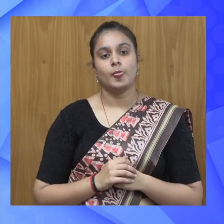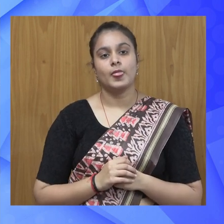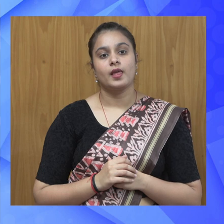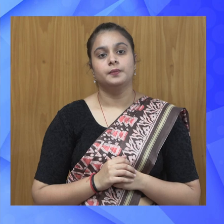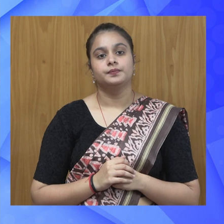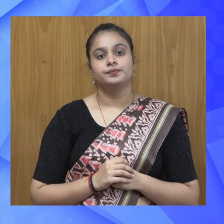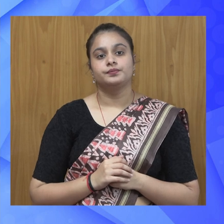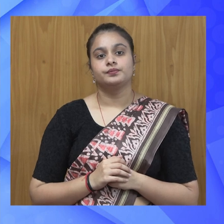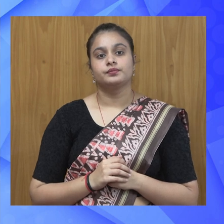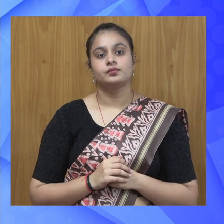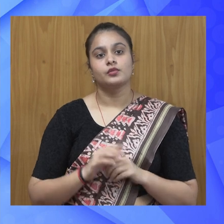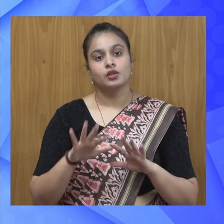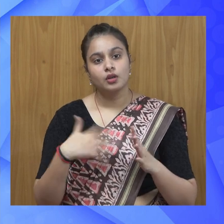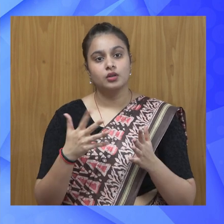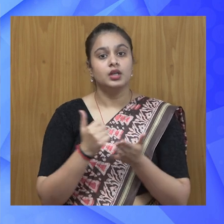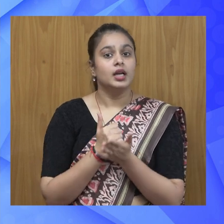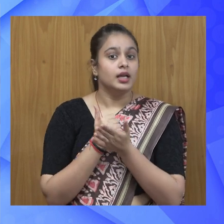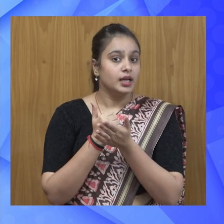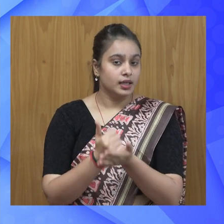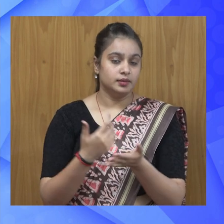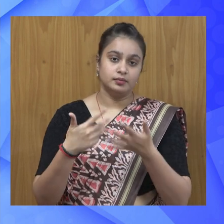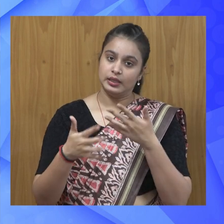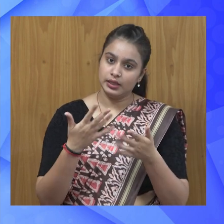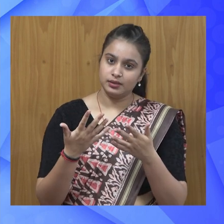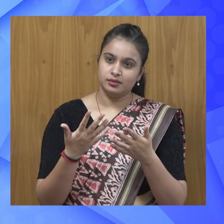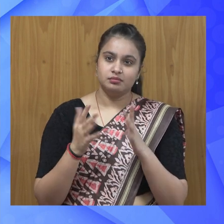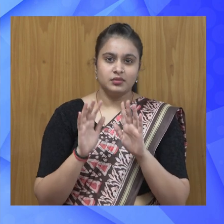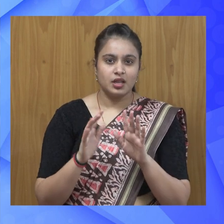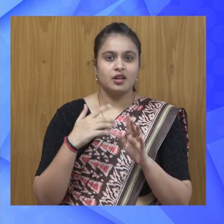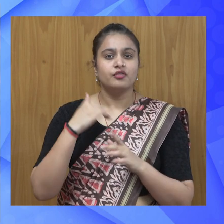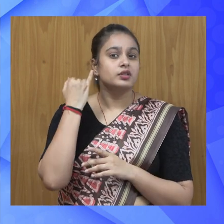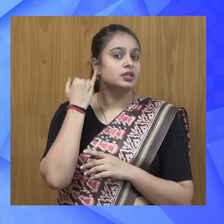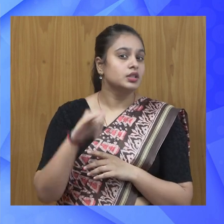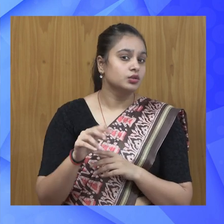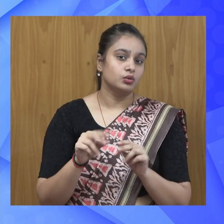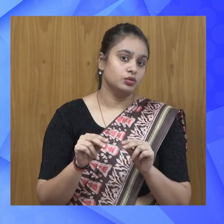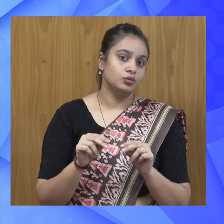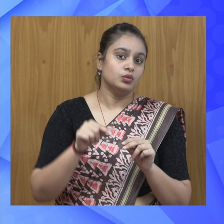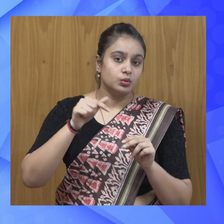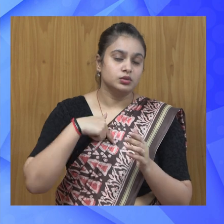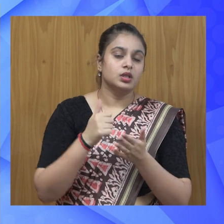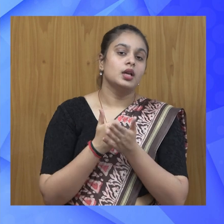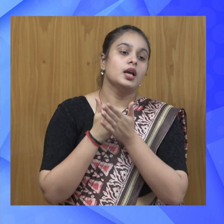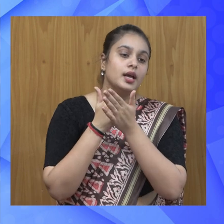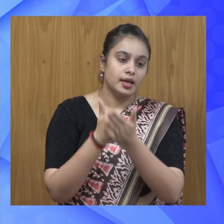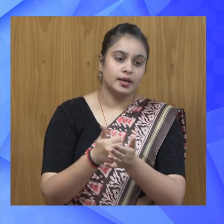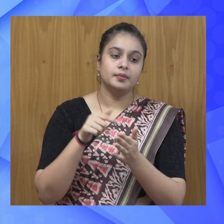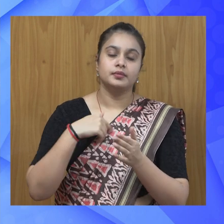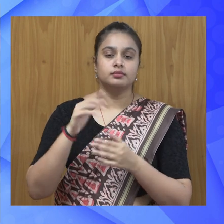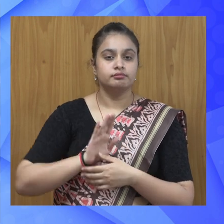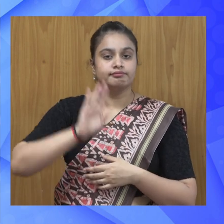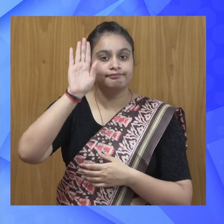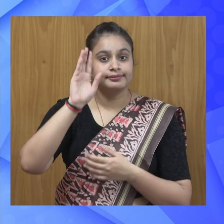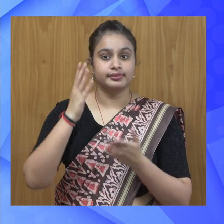सारी चीजें अपने जो भी हेल्प है उसके लिए इग्नोर ना करें उसको, उसके लिए मदद के लिए हमेशा अपना हाथ खड़ा